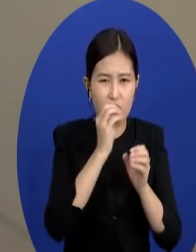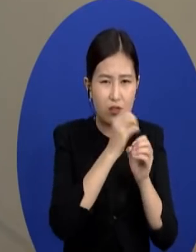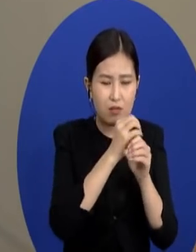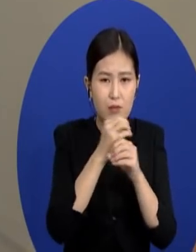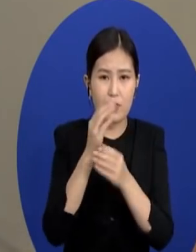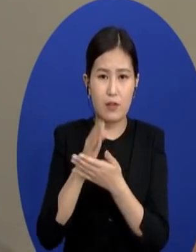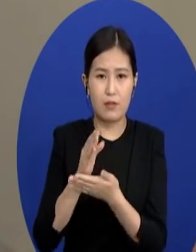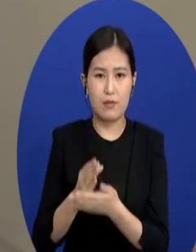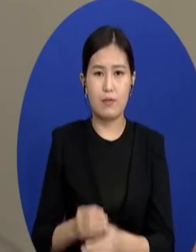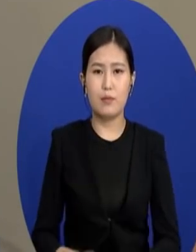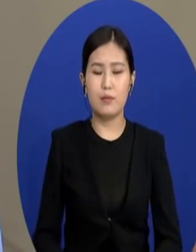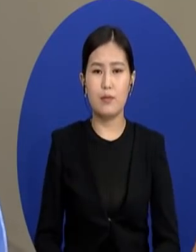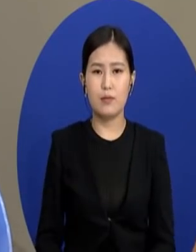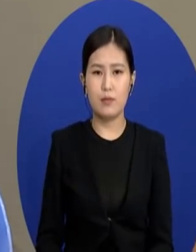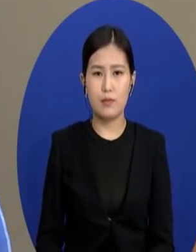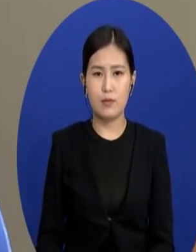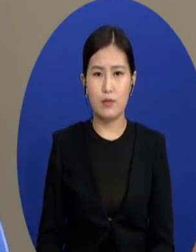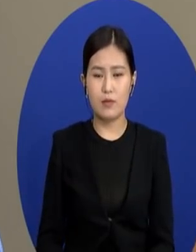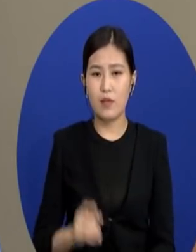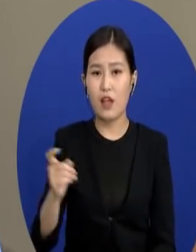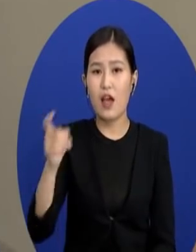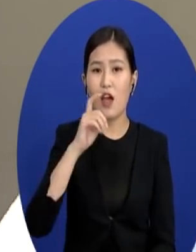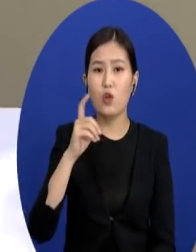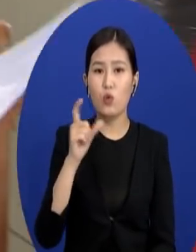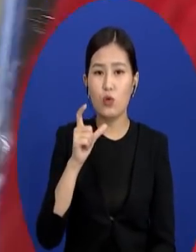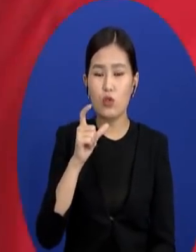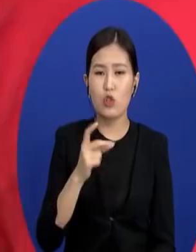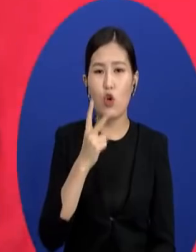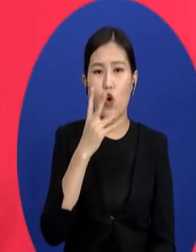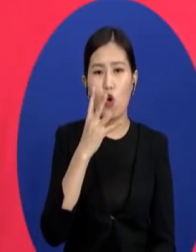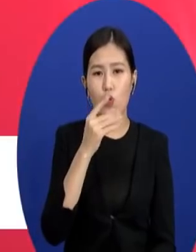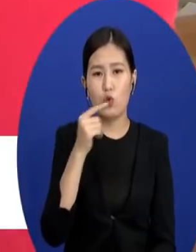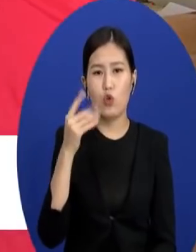За харин 24-өөс 48 цагийн дотор гарна.